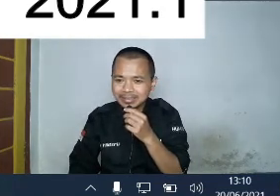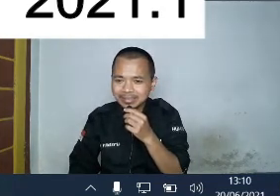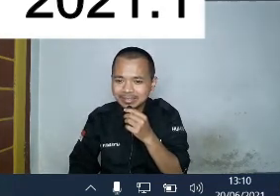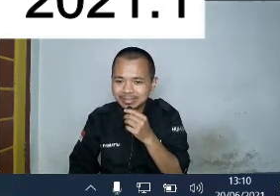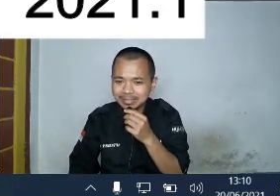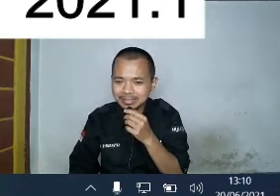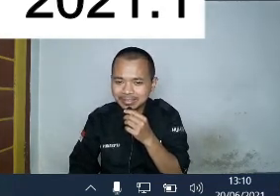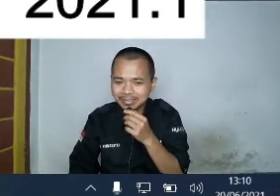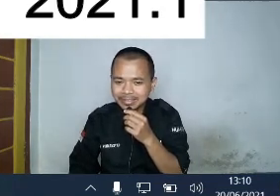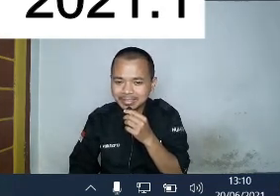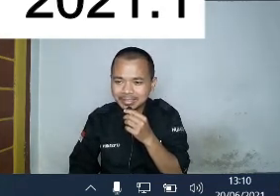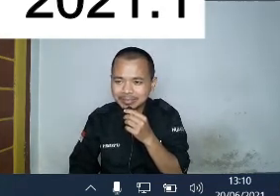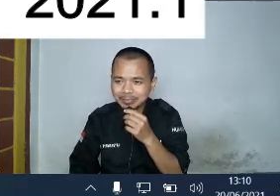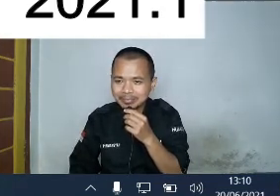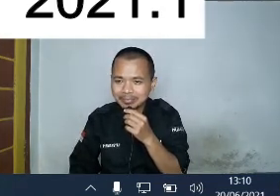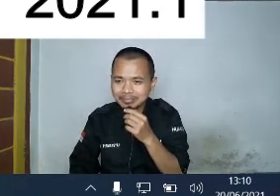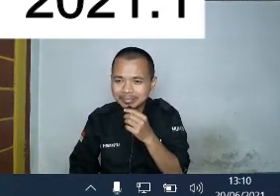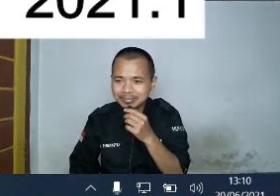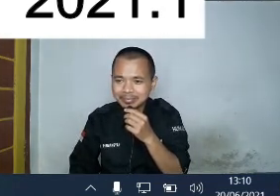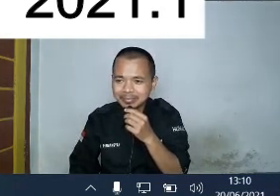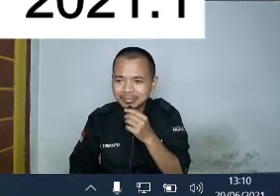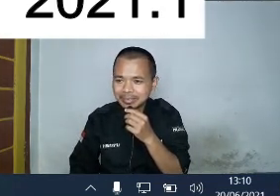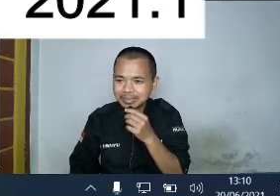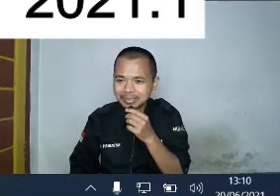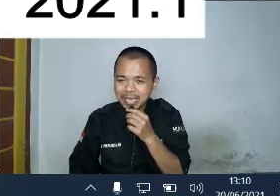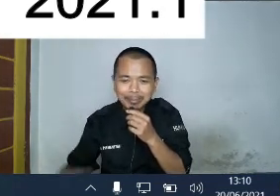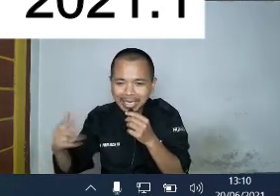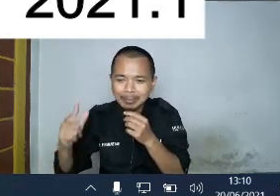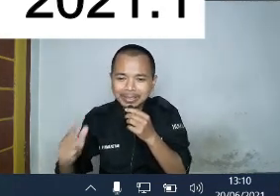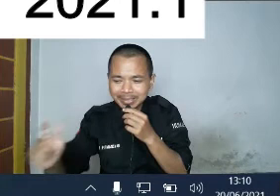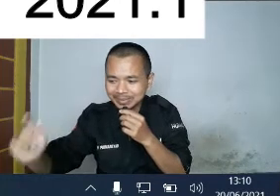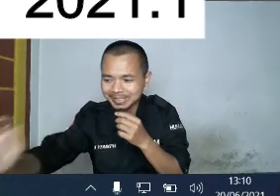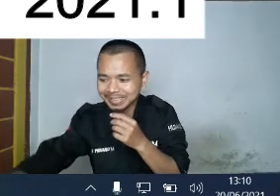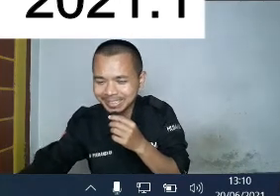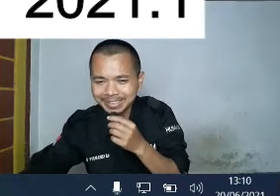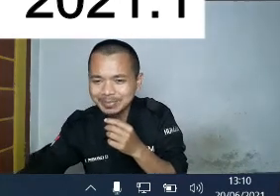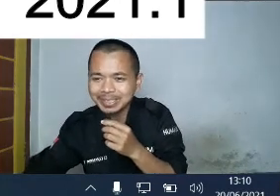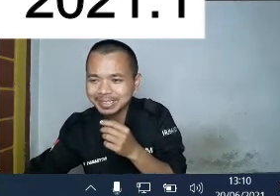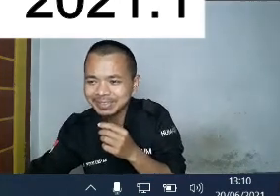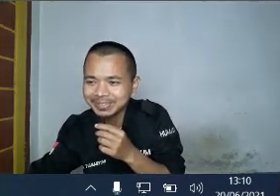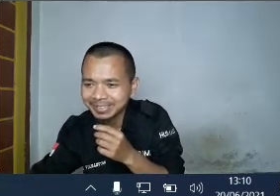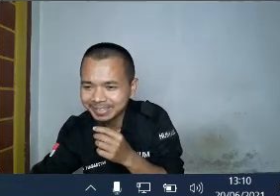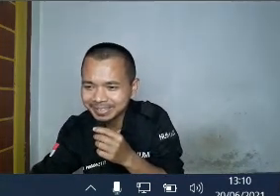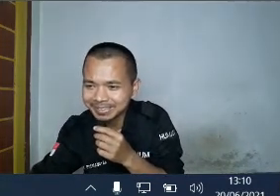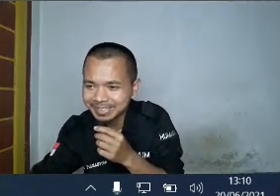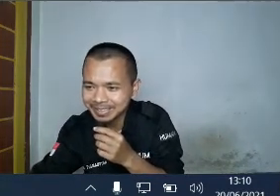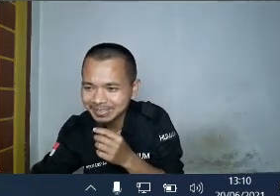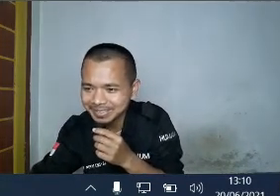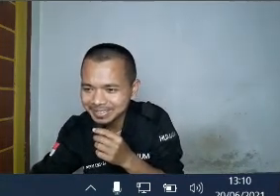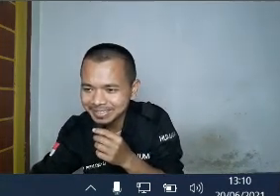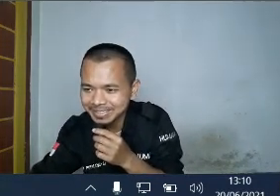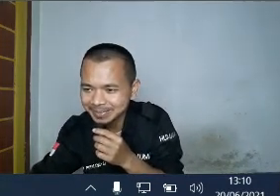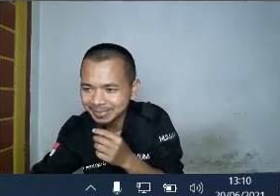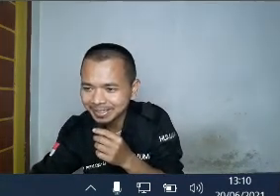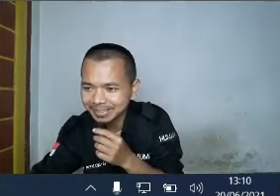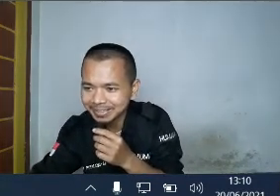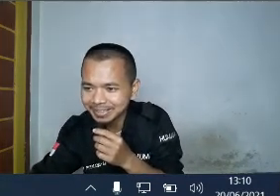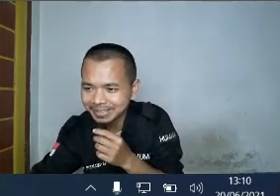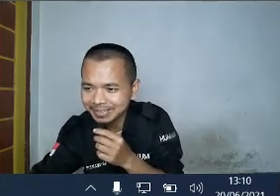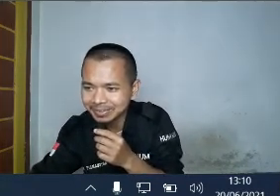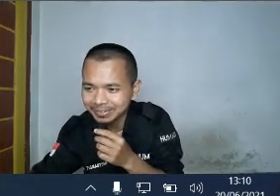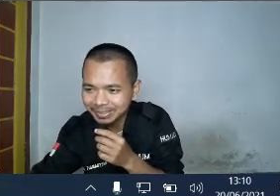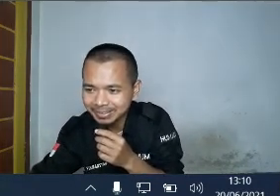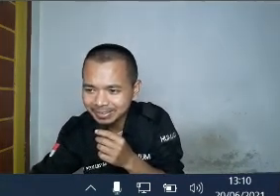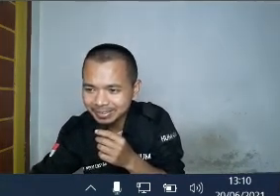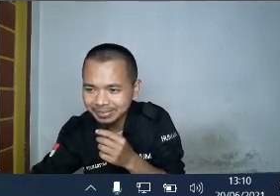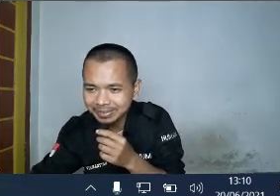hai eh kita akan Hai makan dulu ya kita amankan dulu ya kita akan bisep nih